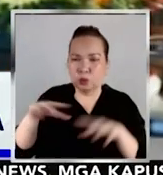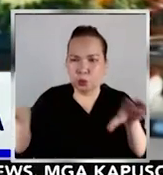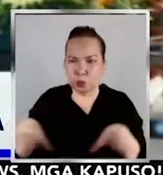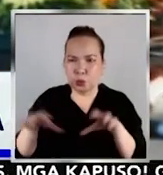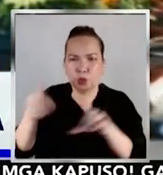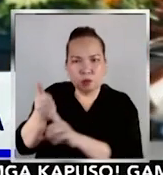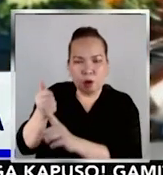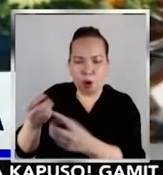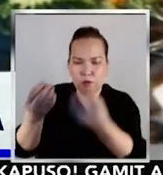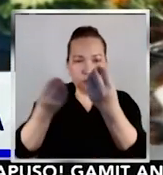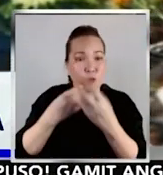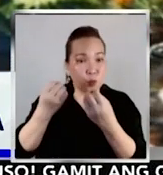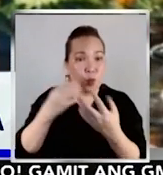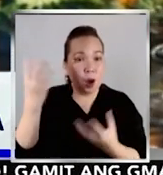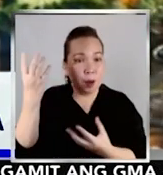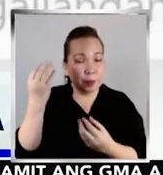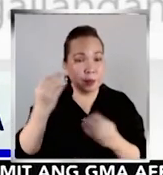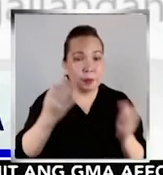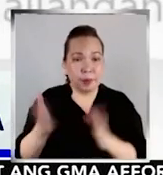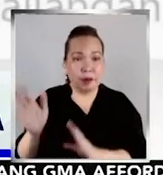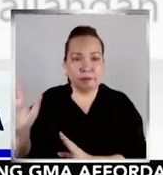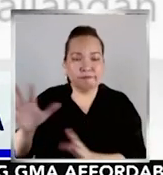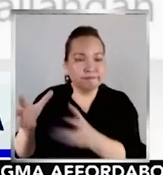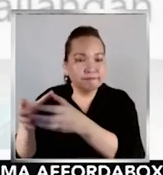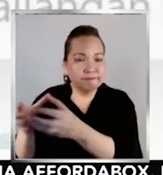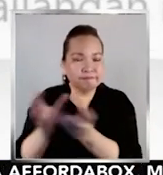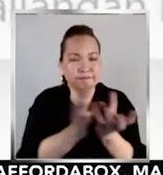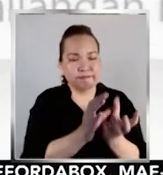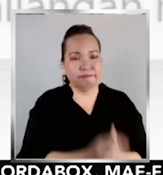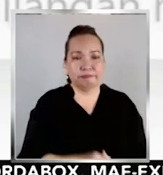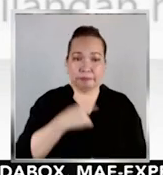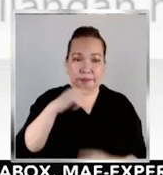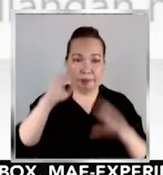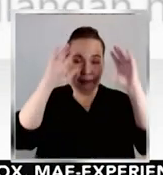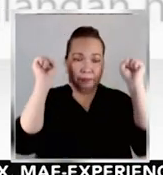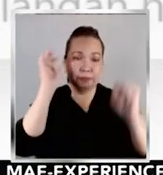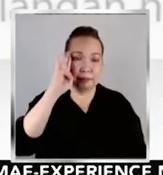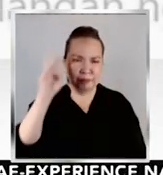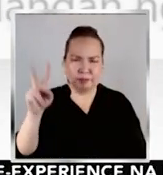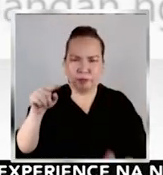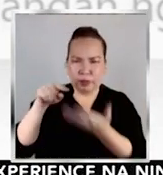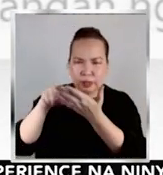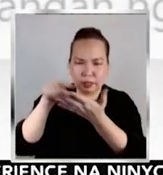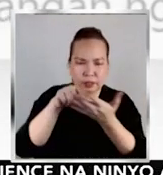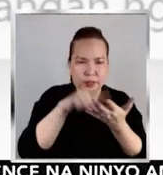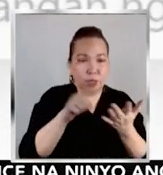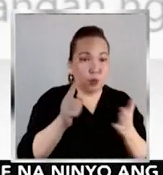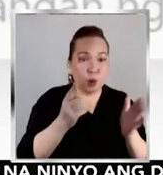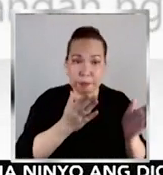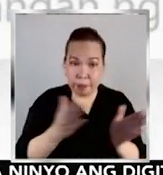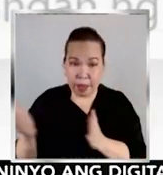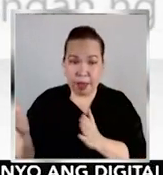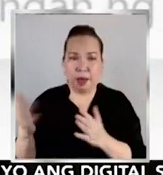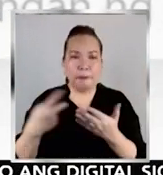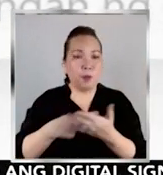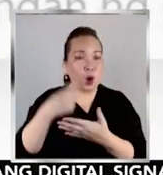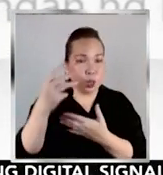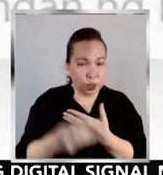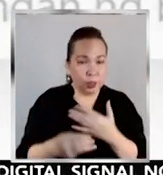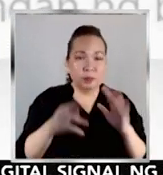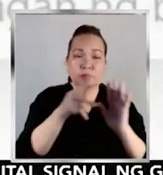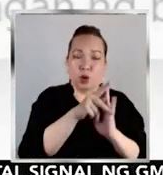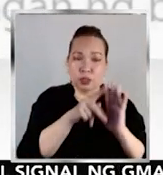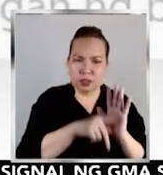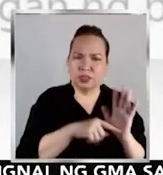plano para sa mga hawak na sektor. Sabi ng Pangulo, susuriin daw mabuti ang bawat plano, programa at pulisiya para